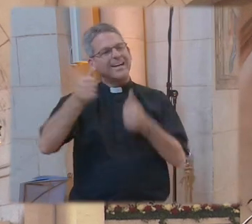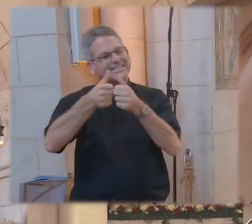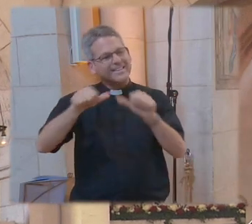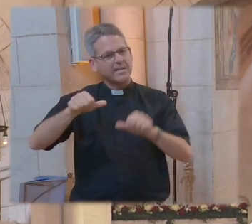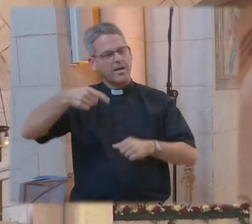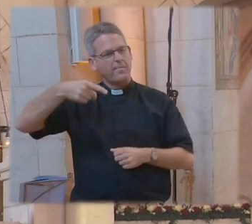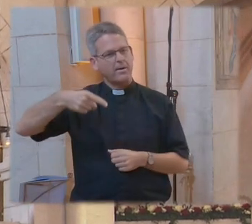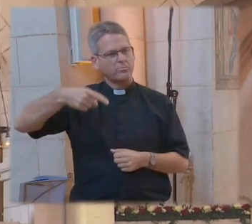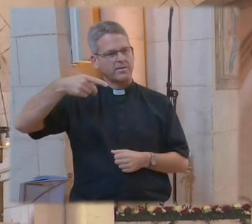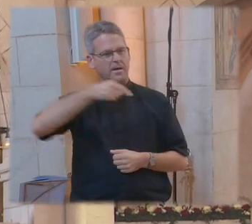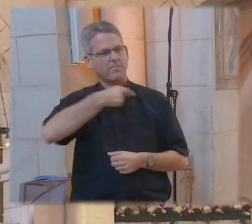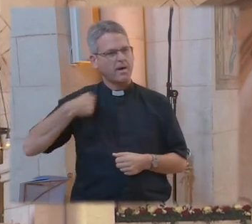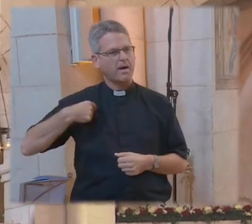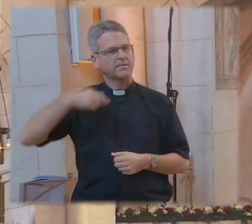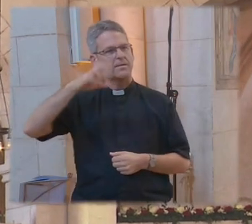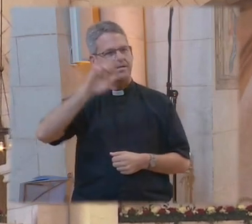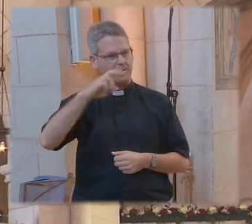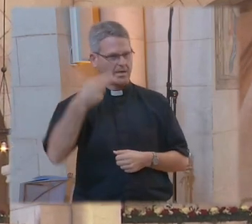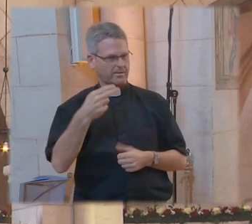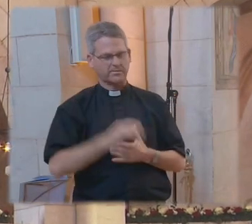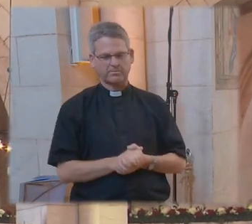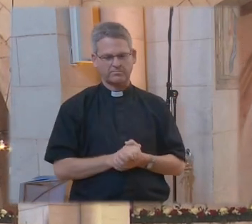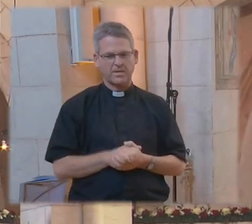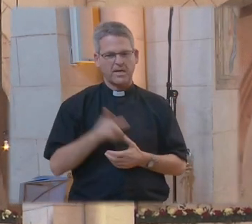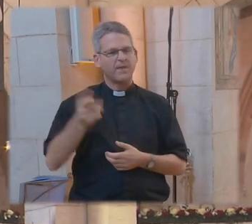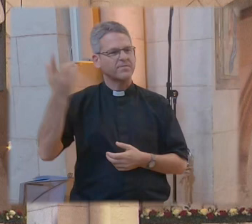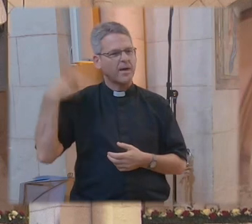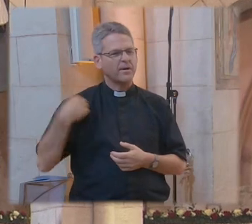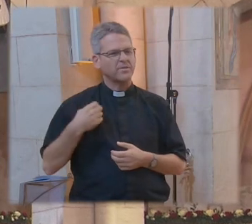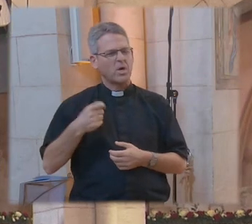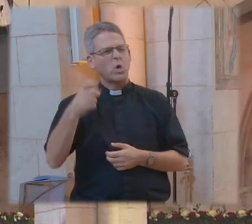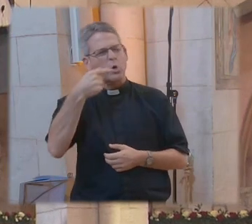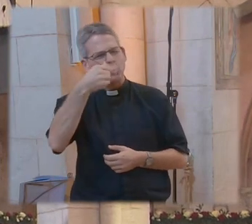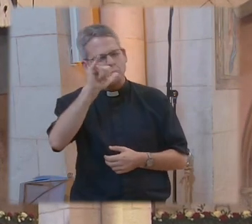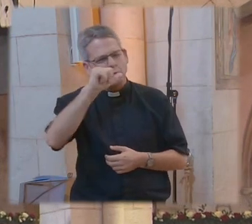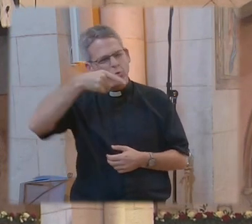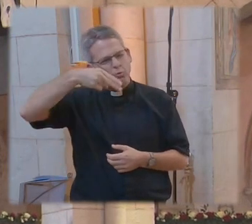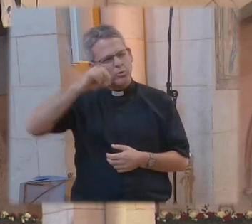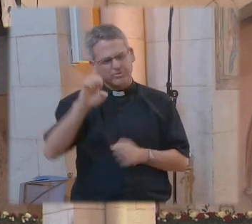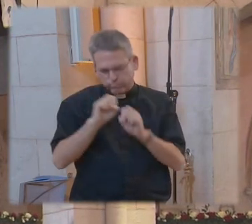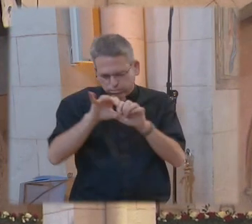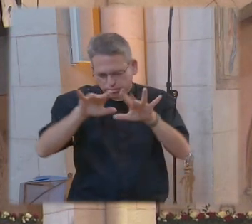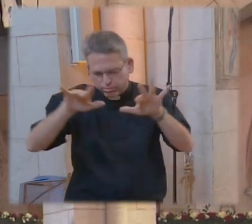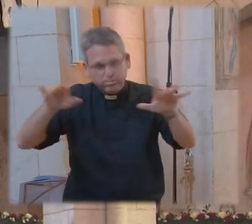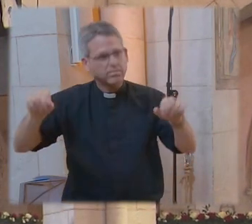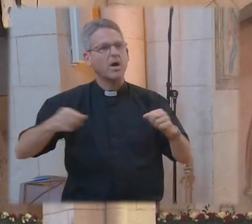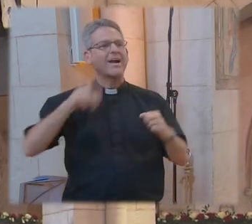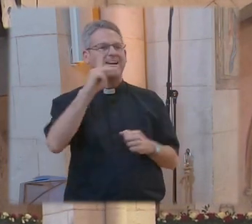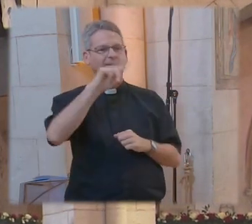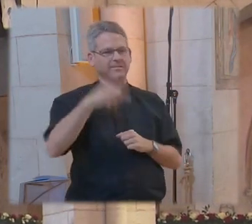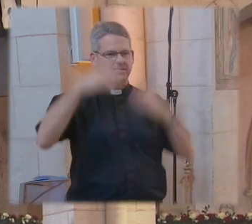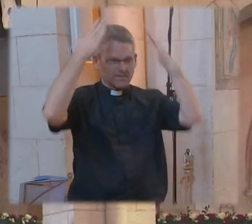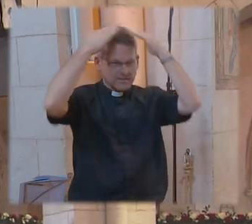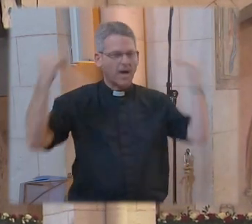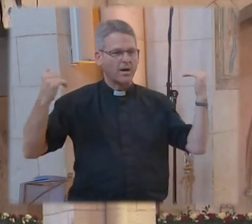Palutinerpater Richard Henkes, der sich während der Typhusepidemie, die im Konzentrationslager Dachau im Übergang zwischen